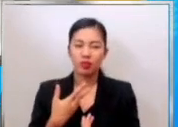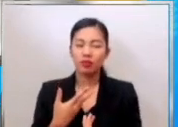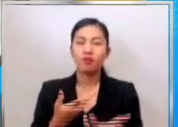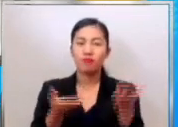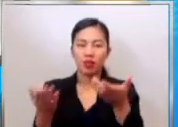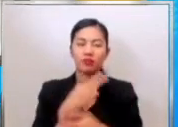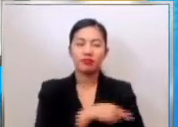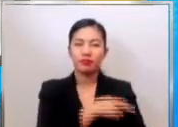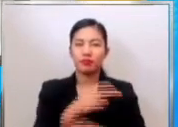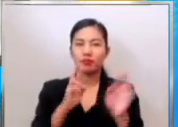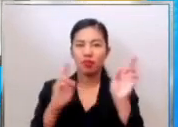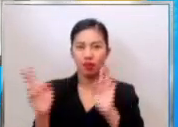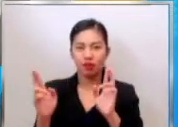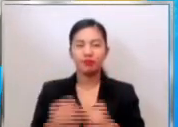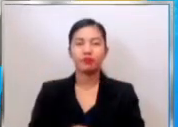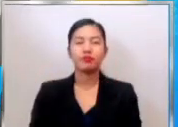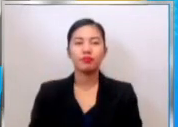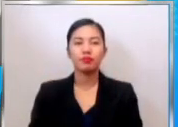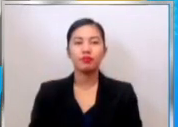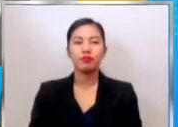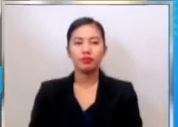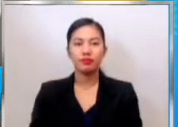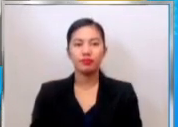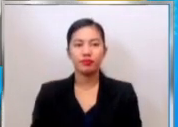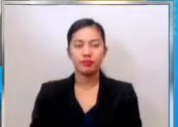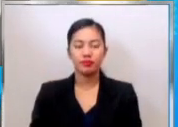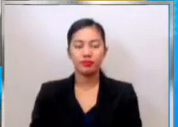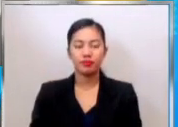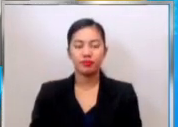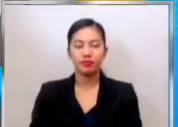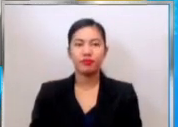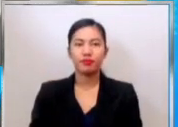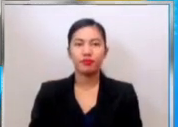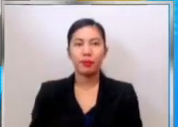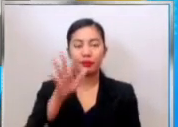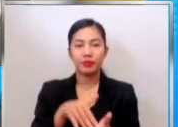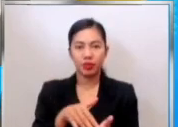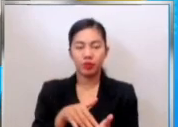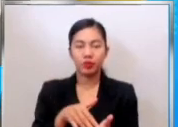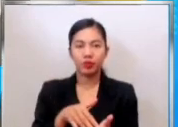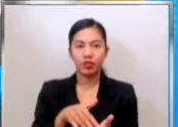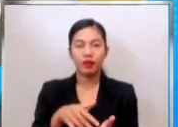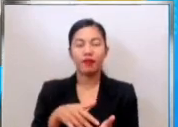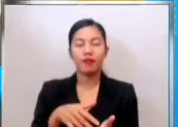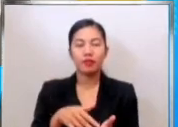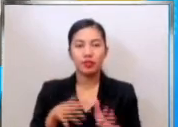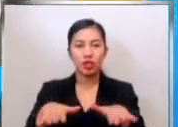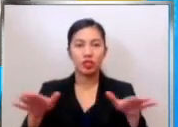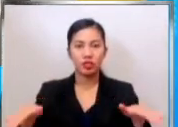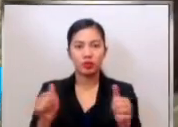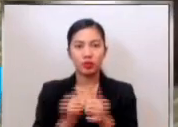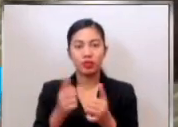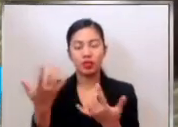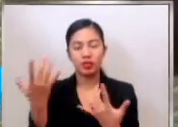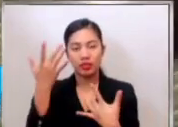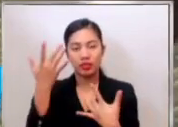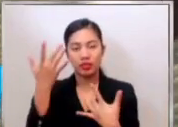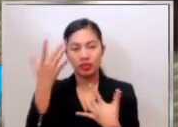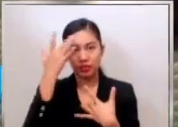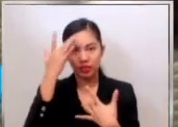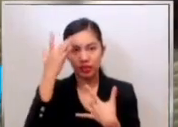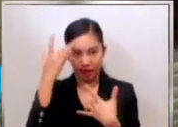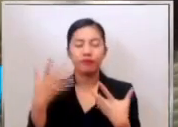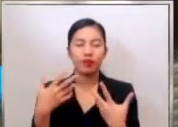sa mga 12 to 17 sa kabuuan, 5,000 sa may comorbidity. Mga pre-registered lamang ang tinatanggap dito